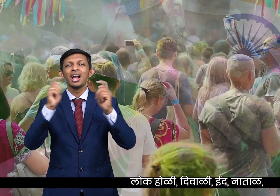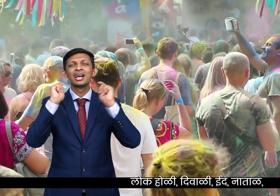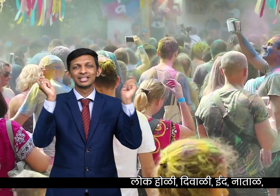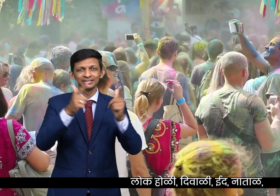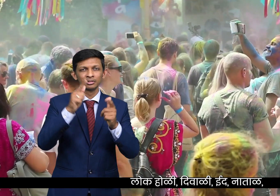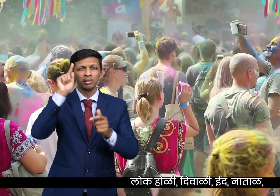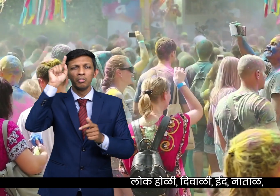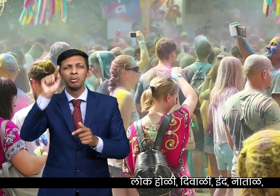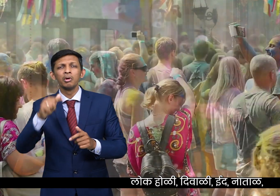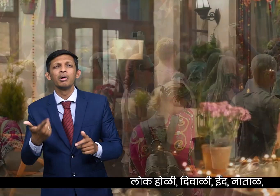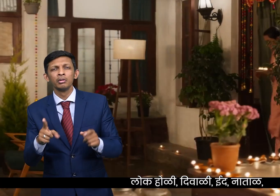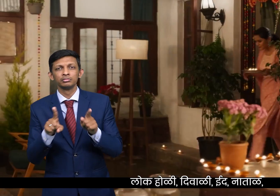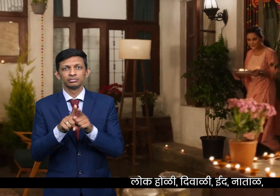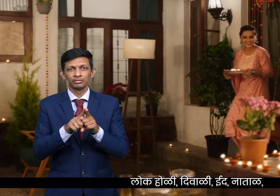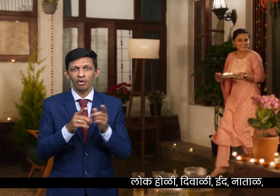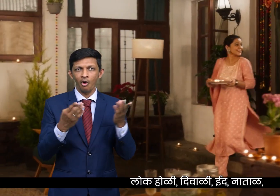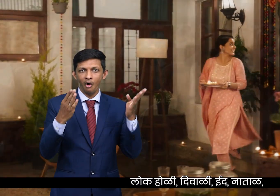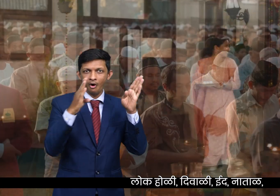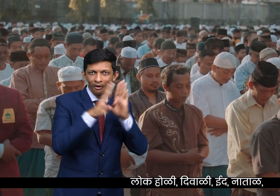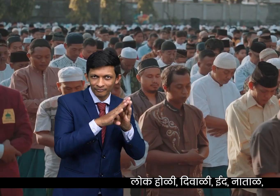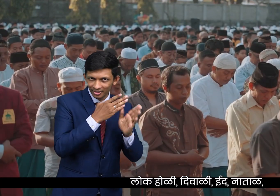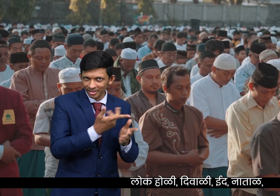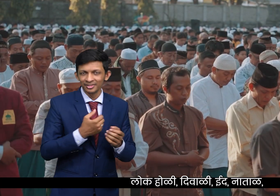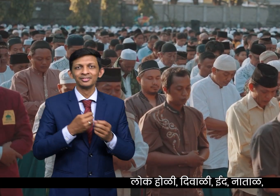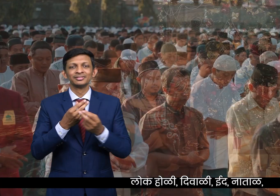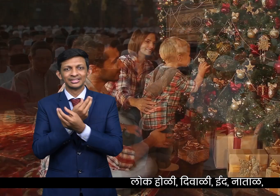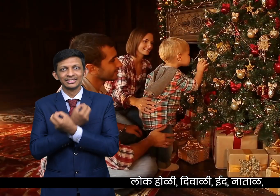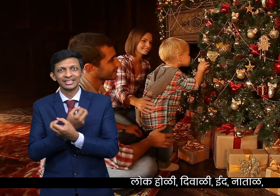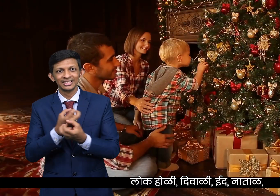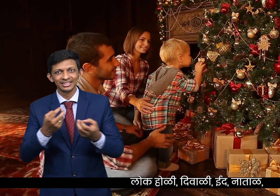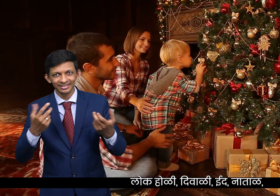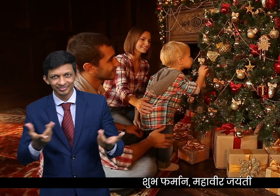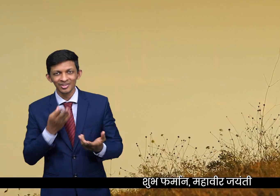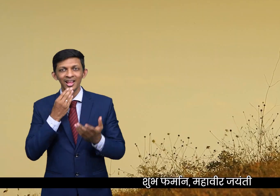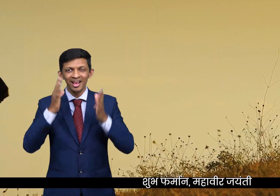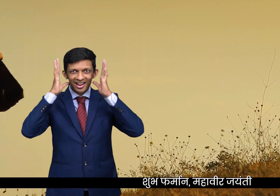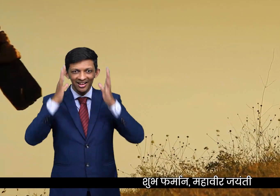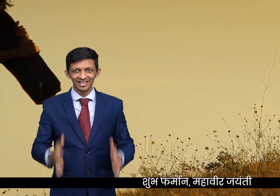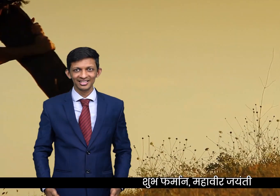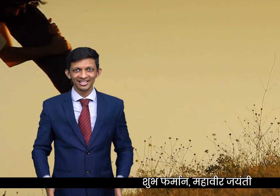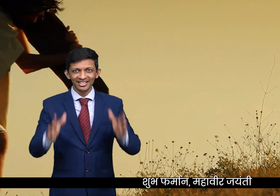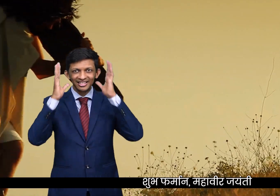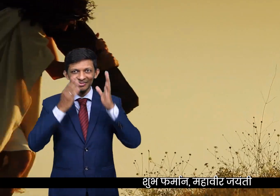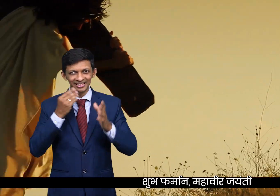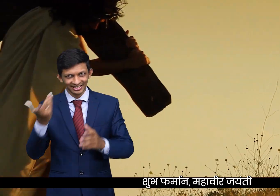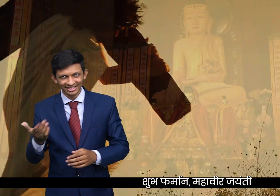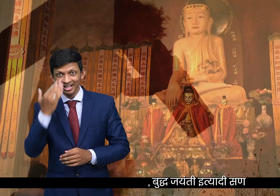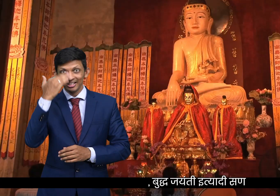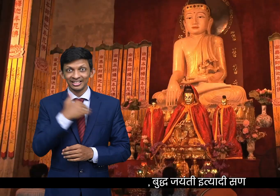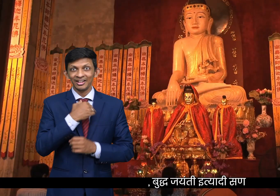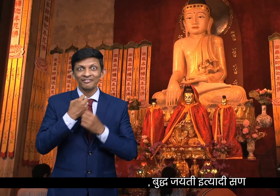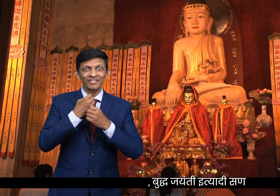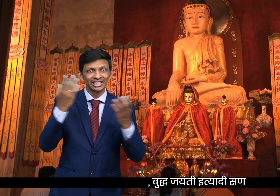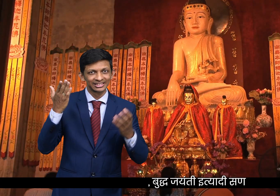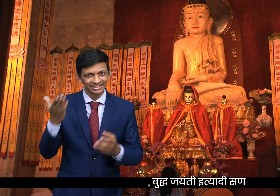लोक होळी, दिवाळी, ईद, नाताळ, शुभ फरमान, महावीर